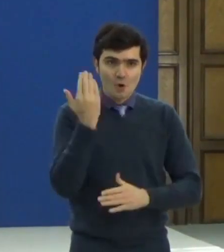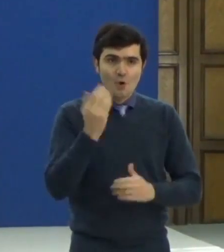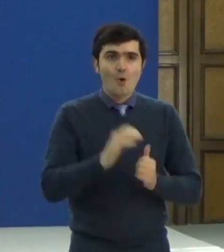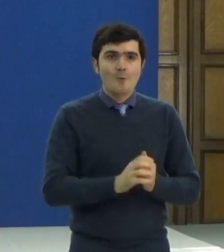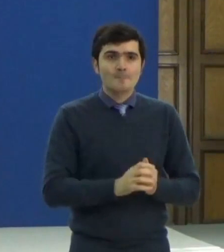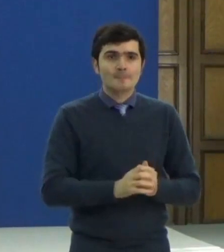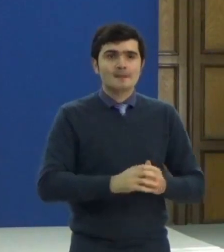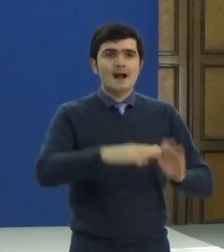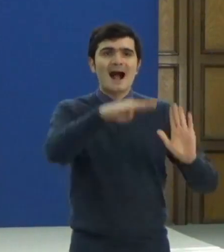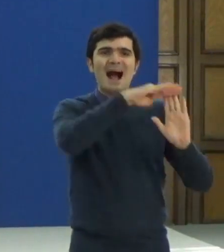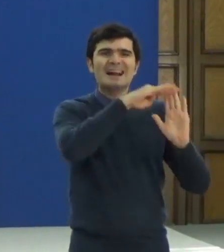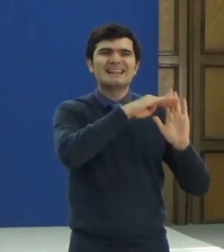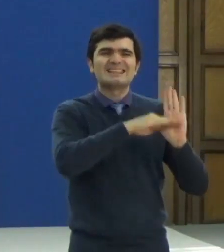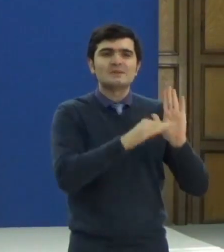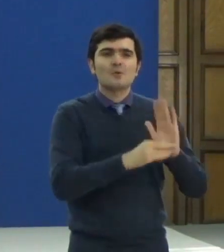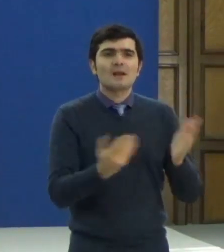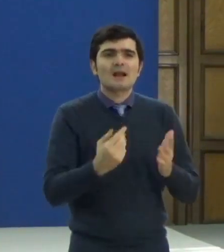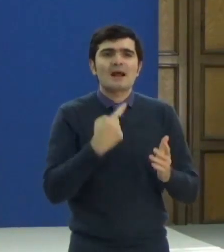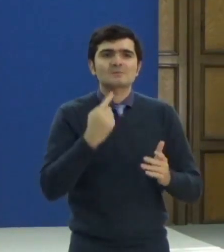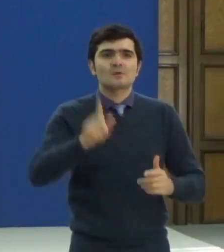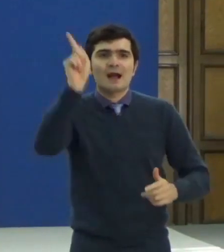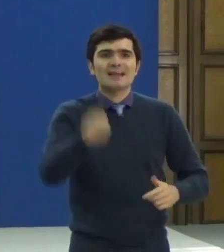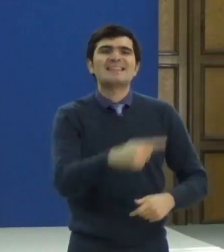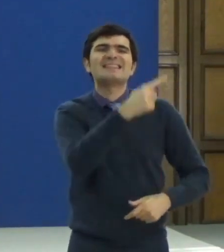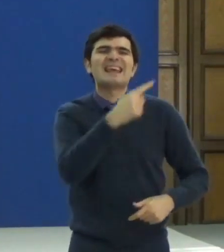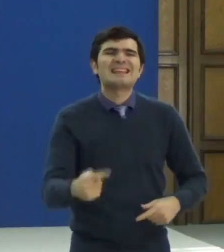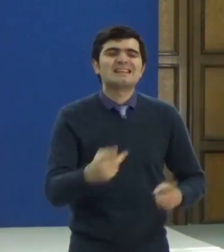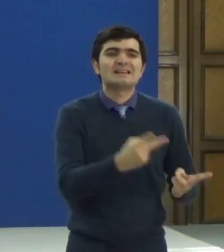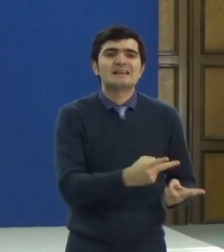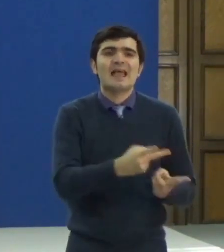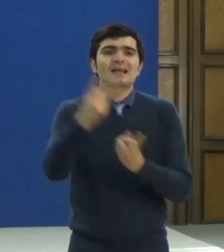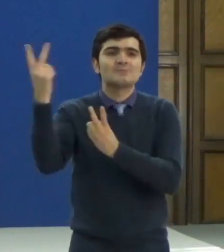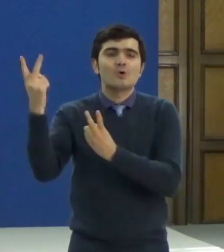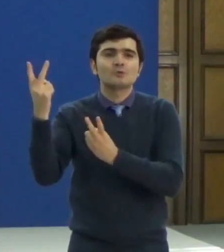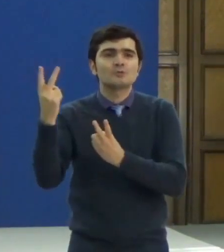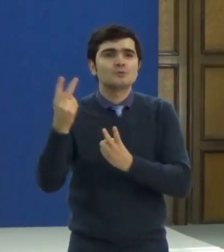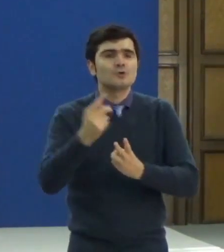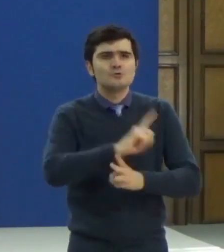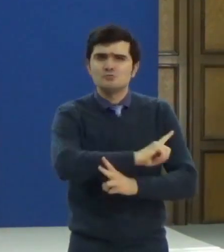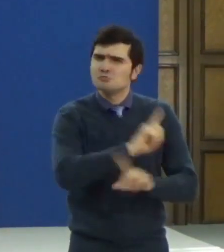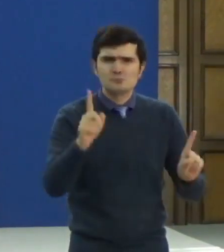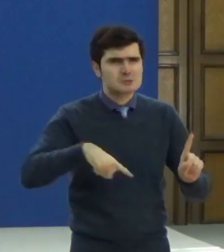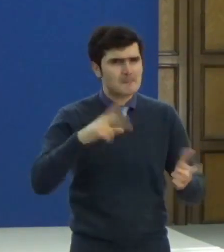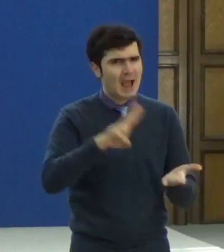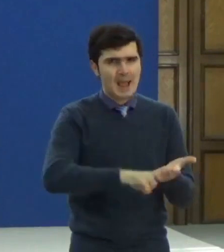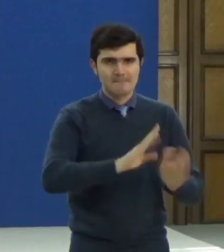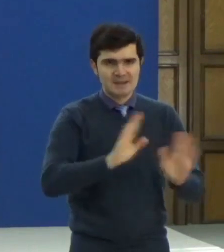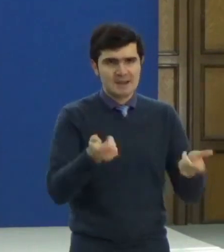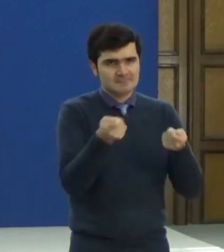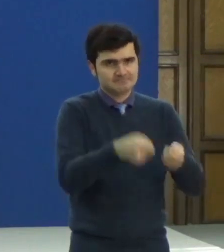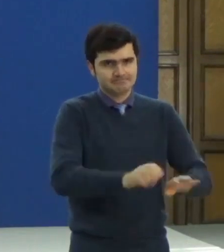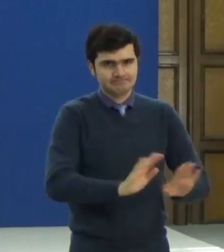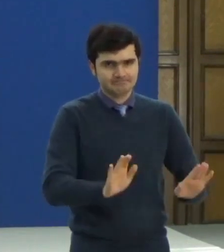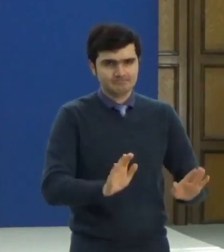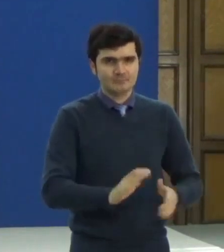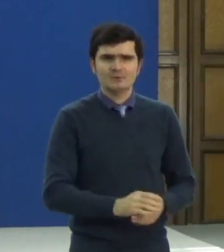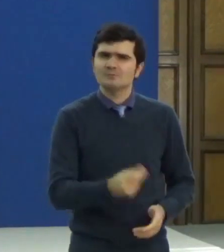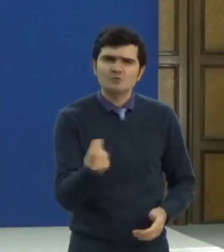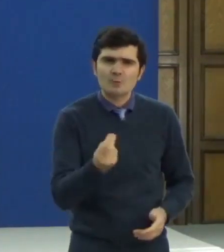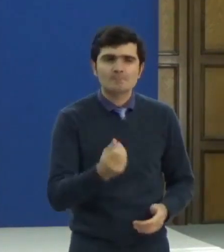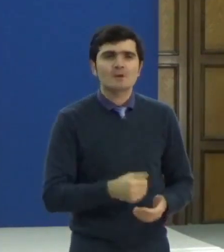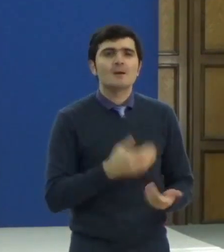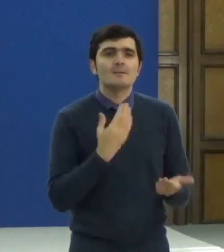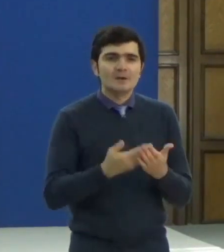care interzic acest export își încetează aplicabilitatea. Pentru că, în